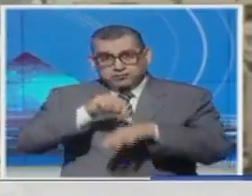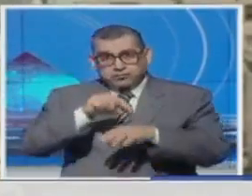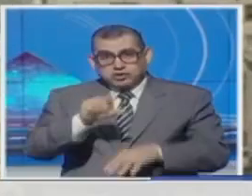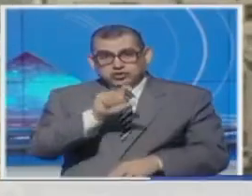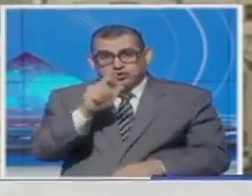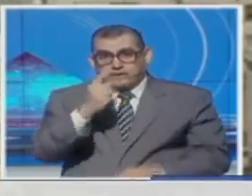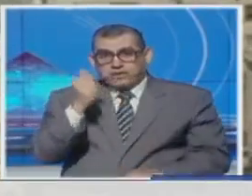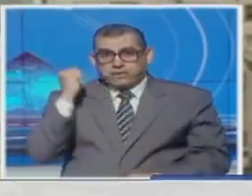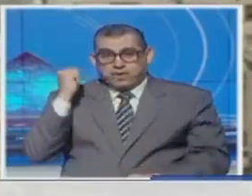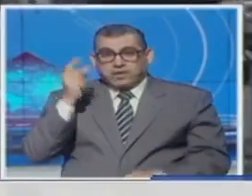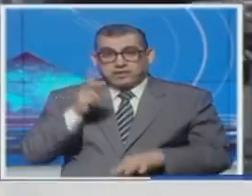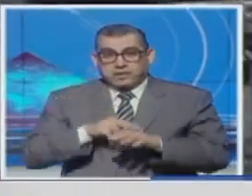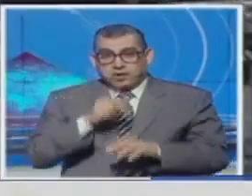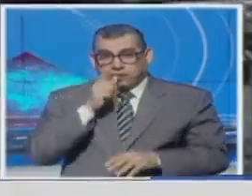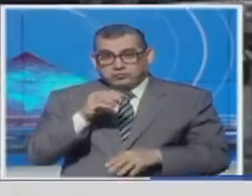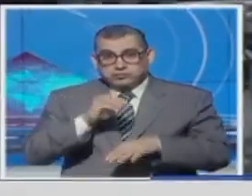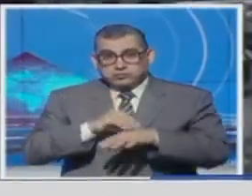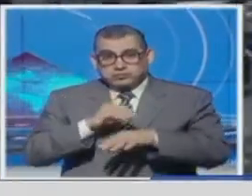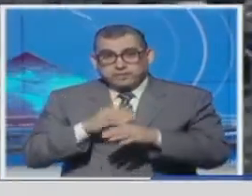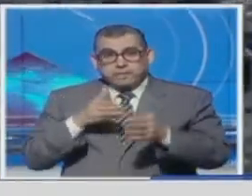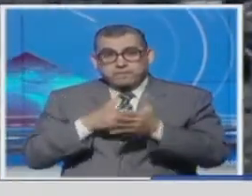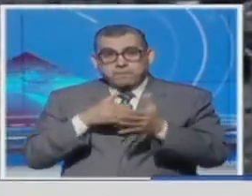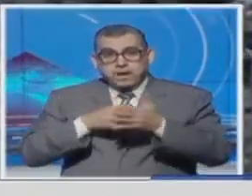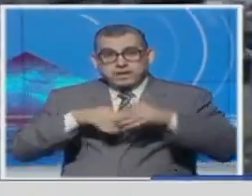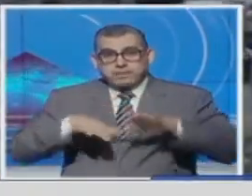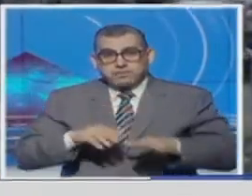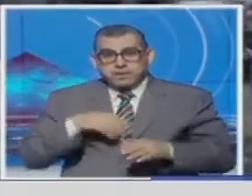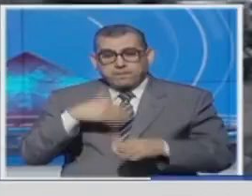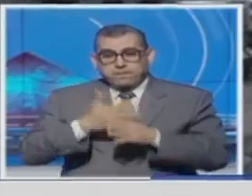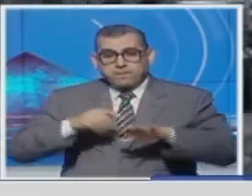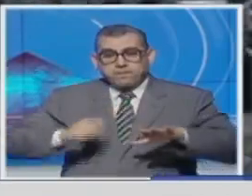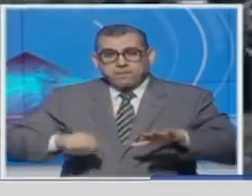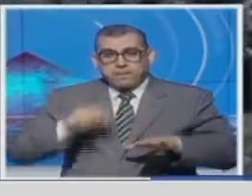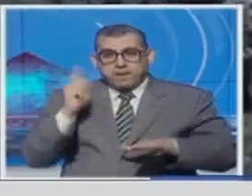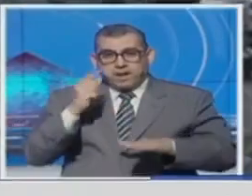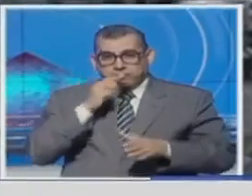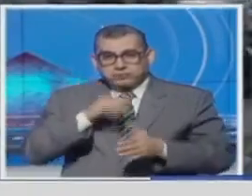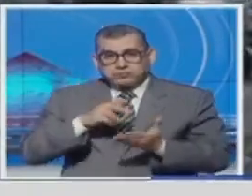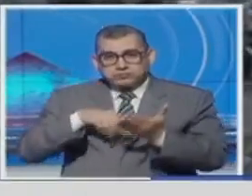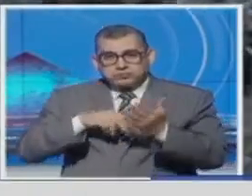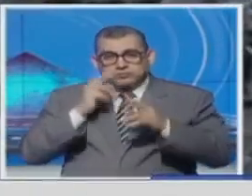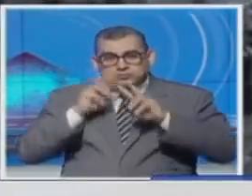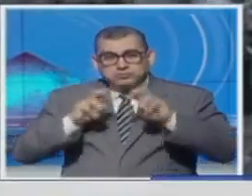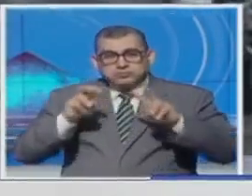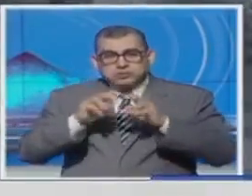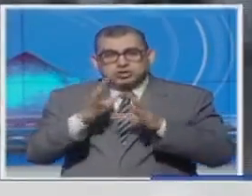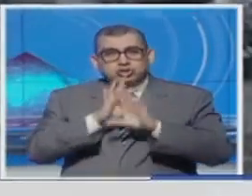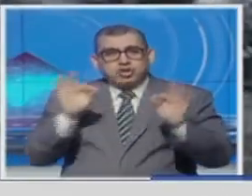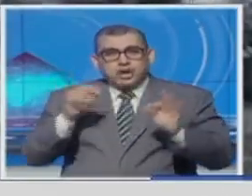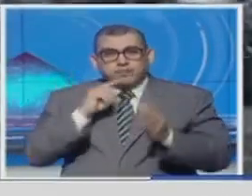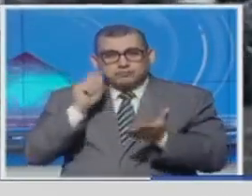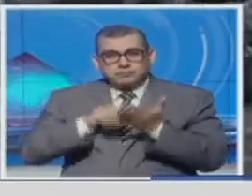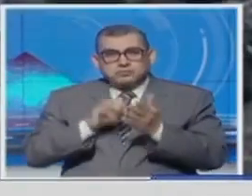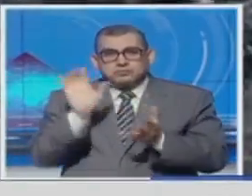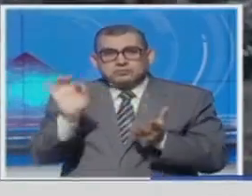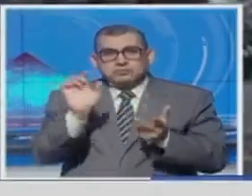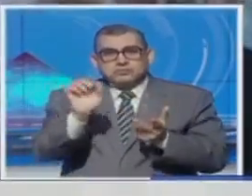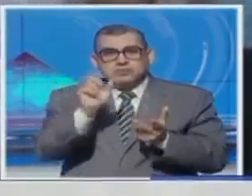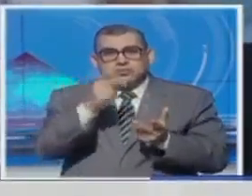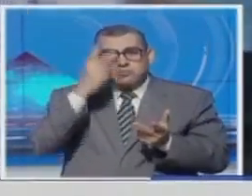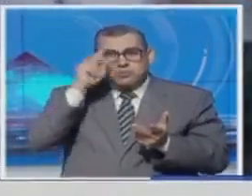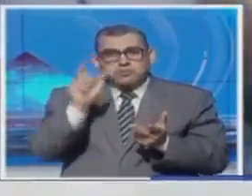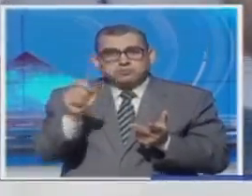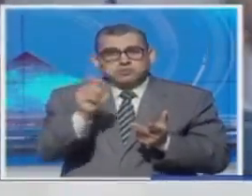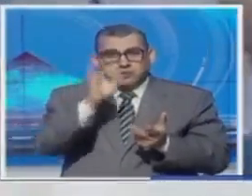في يناير الماضي. وأشار إلى أنه دعا مكتب المدعي العام إلى إجراء تحقيقات شاملة لتحديد